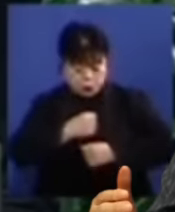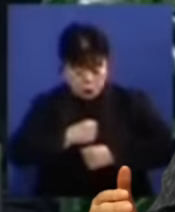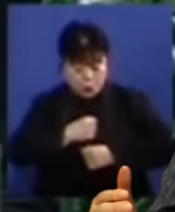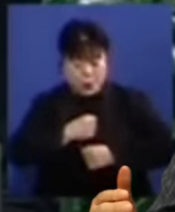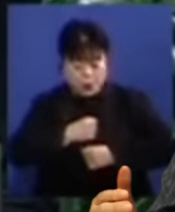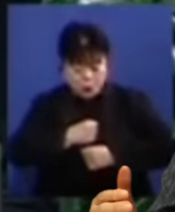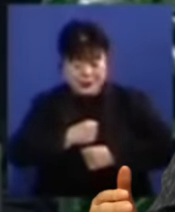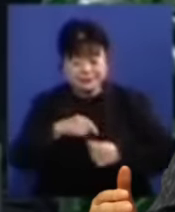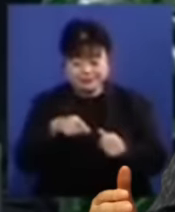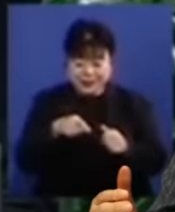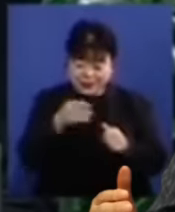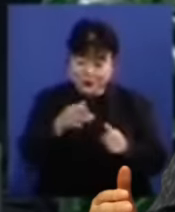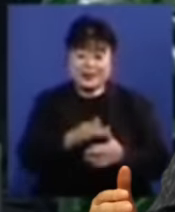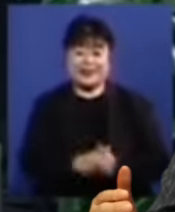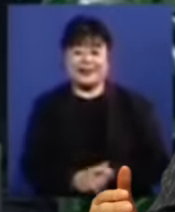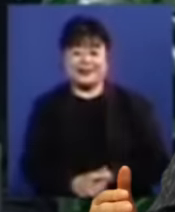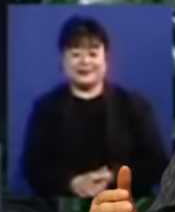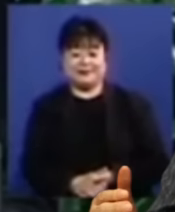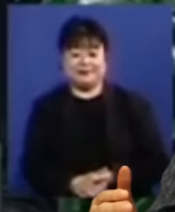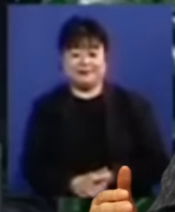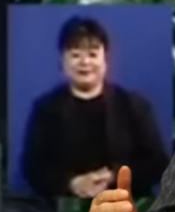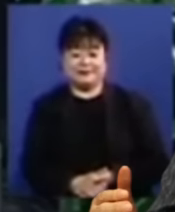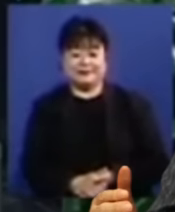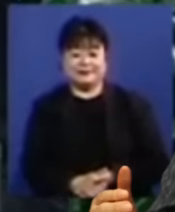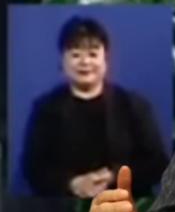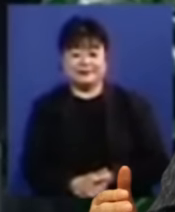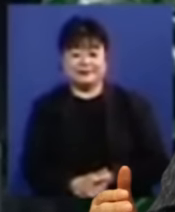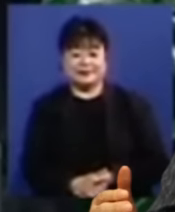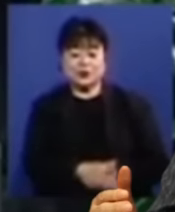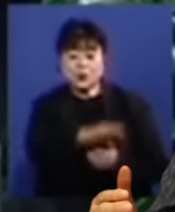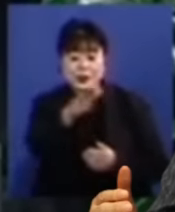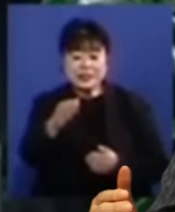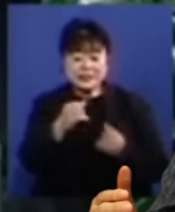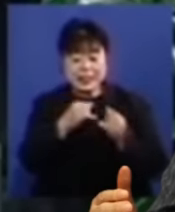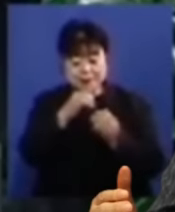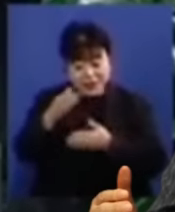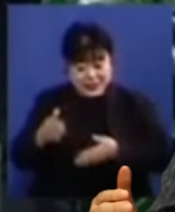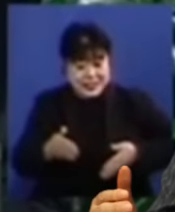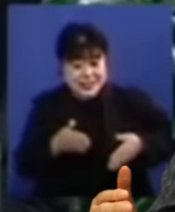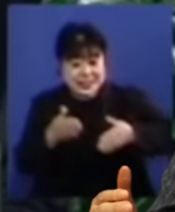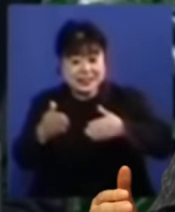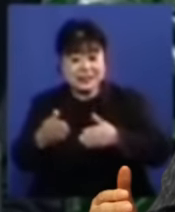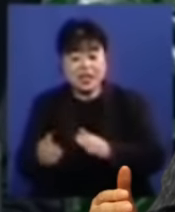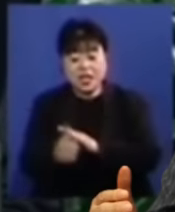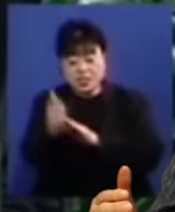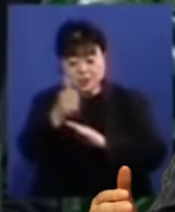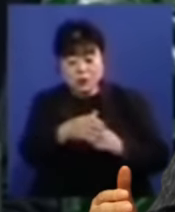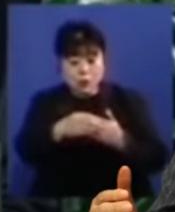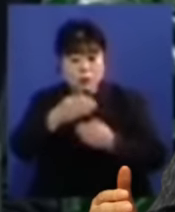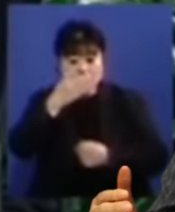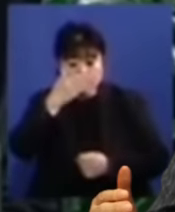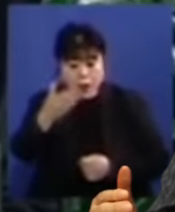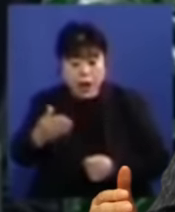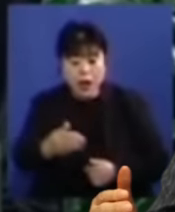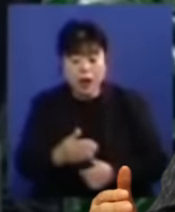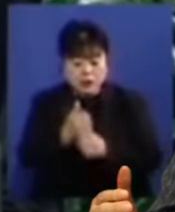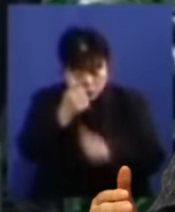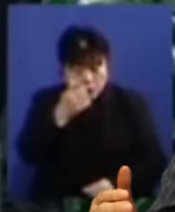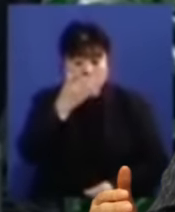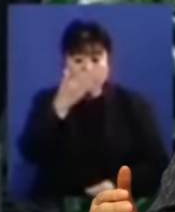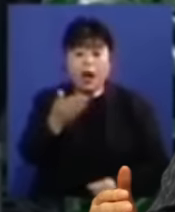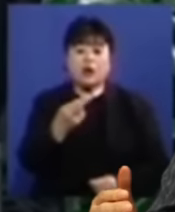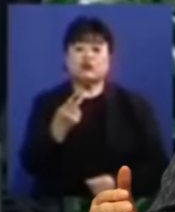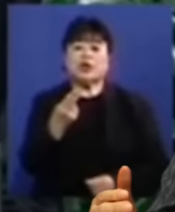조심하도록 가르쳐줘야 되는 것입니다. 우리의 인생의 길을 성공으로 갈 수도 있고 실패로 갈 수도